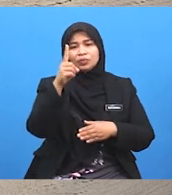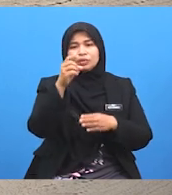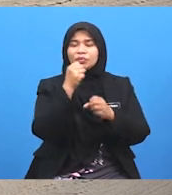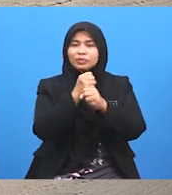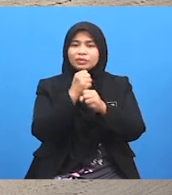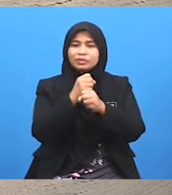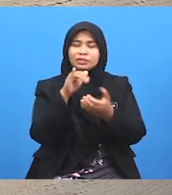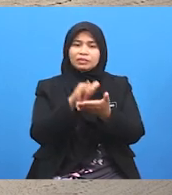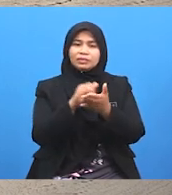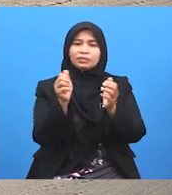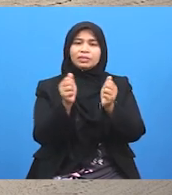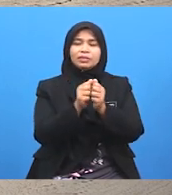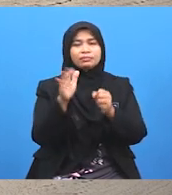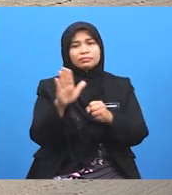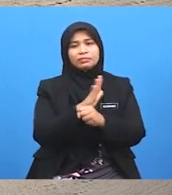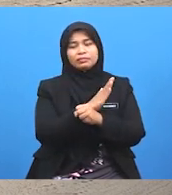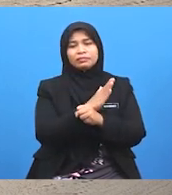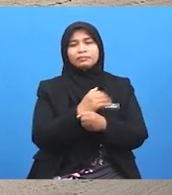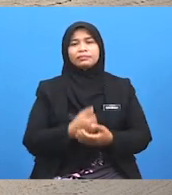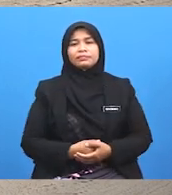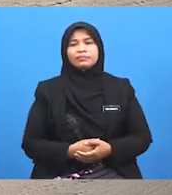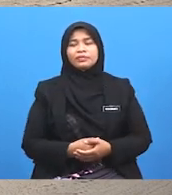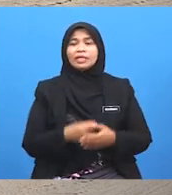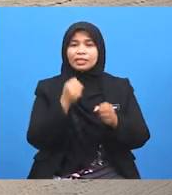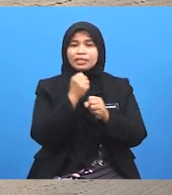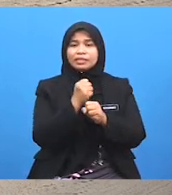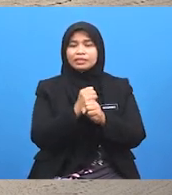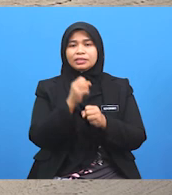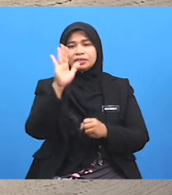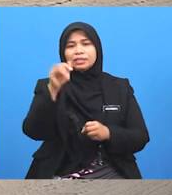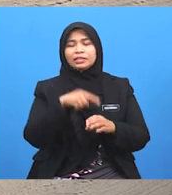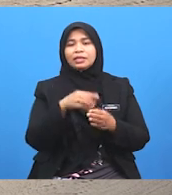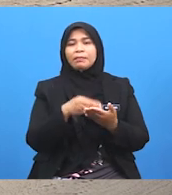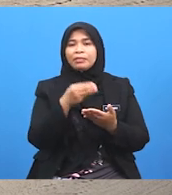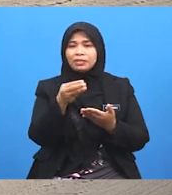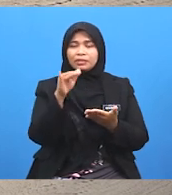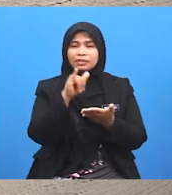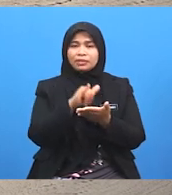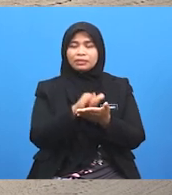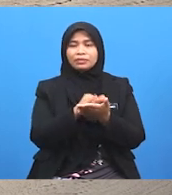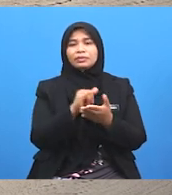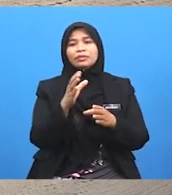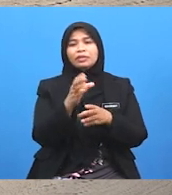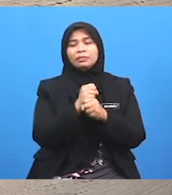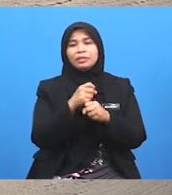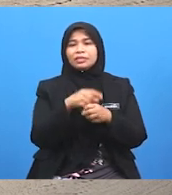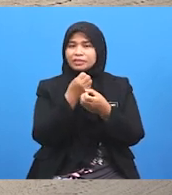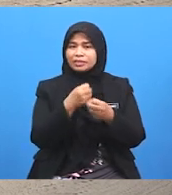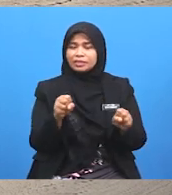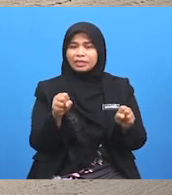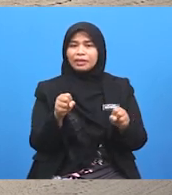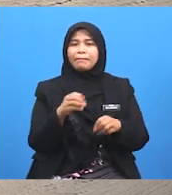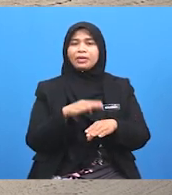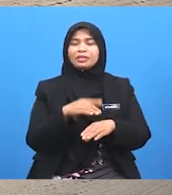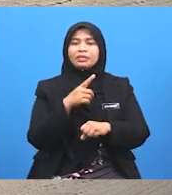sesuatu kerja itu dengan sempurna. Kerja yang diberikan itu dapat diselesaikan pada